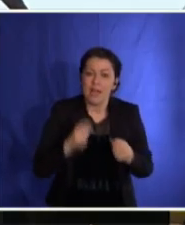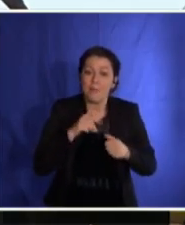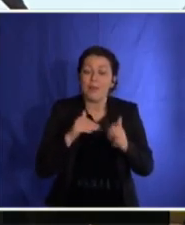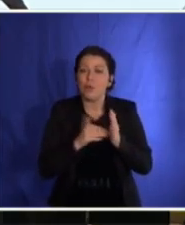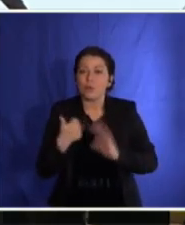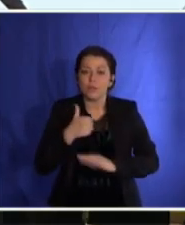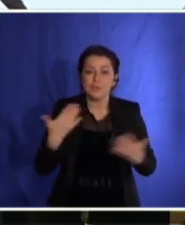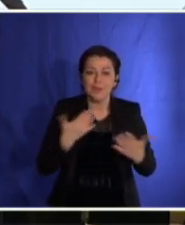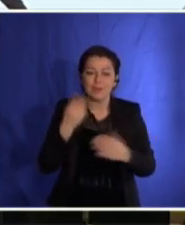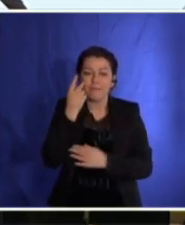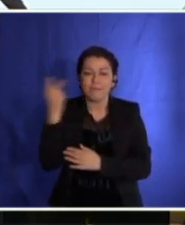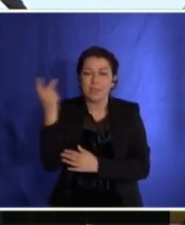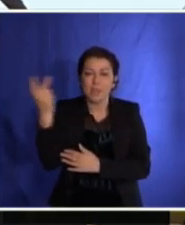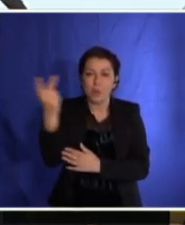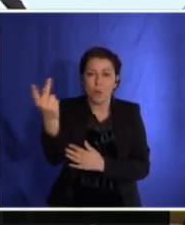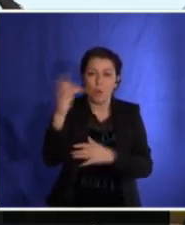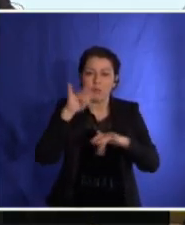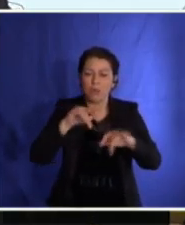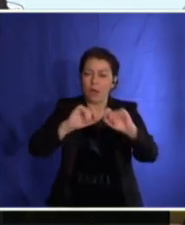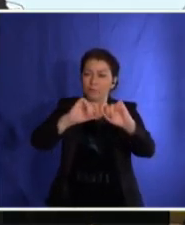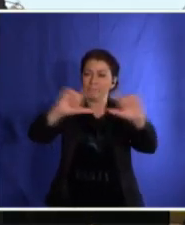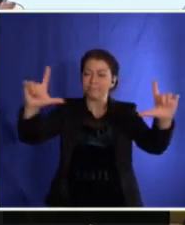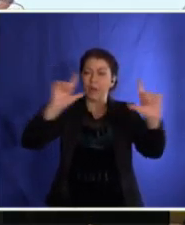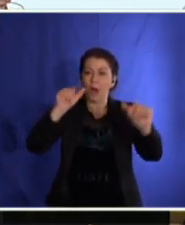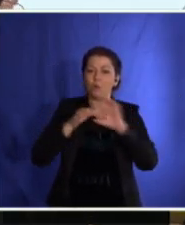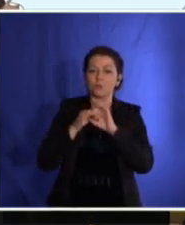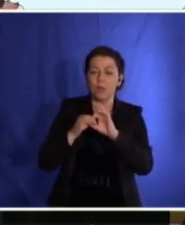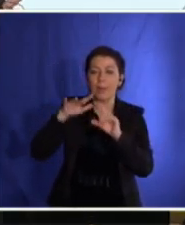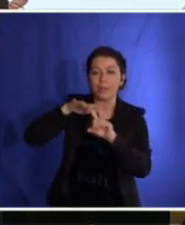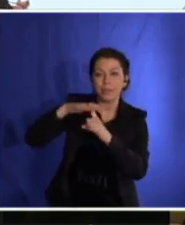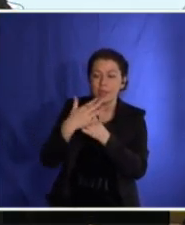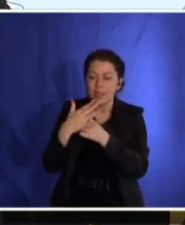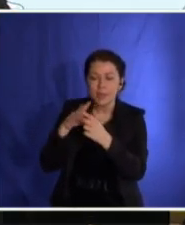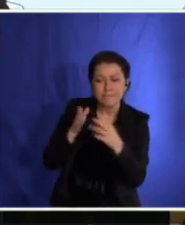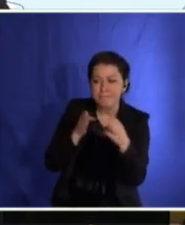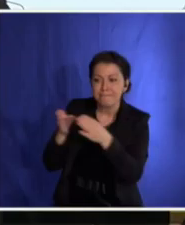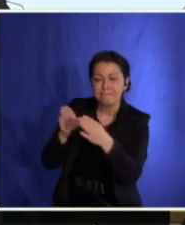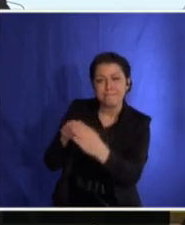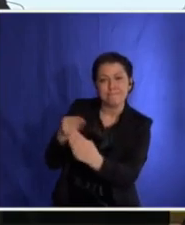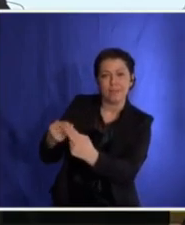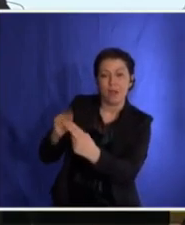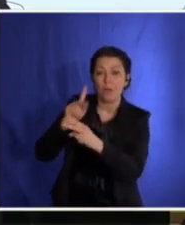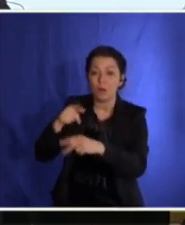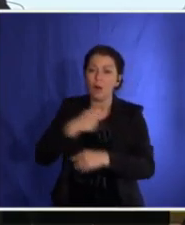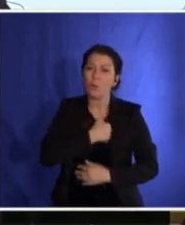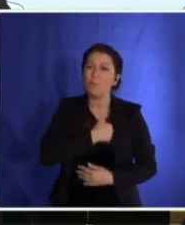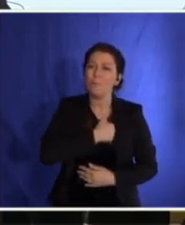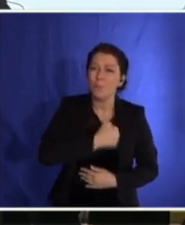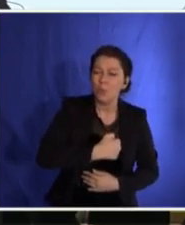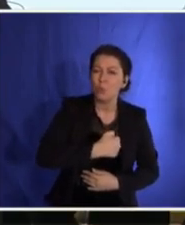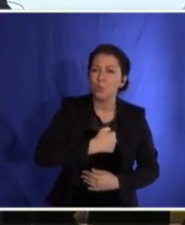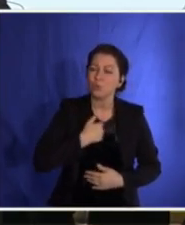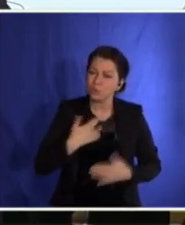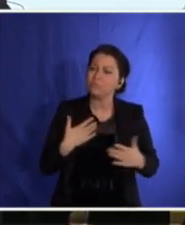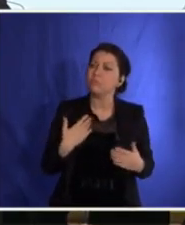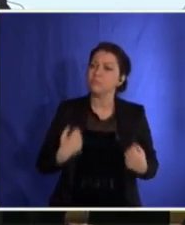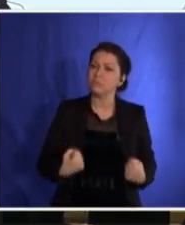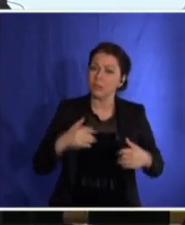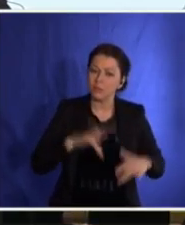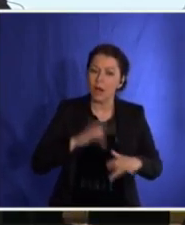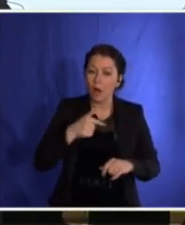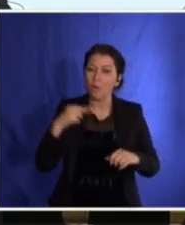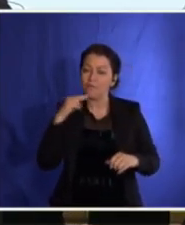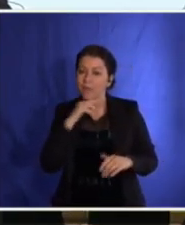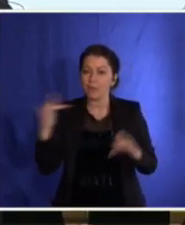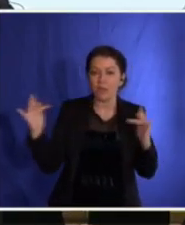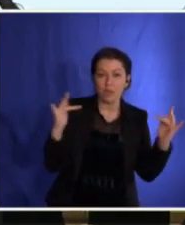dazu, eine Teamorientierung und den Mut, auch dazustehen und das dann auch durchzustehen, wenn der Gegenwind da